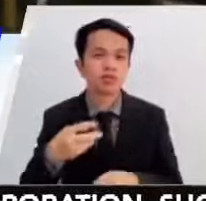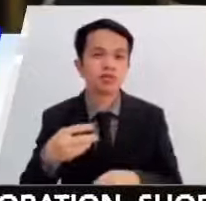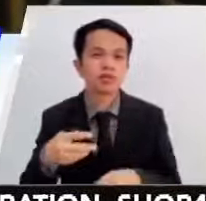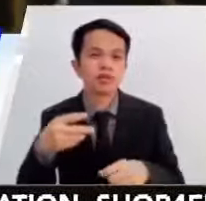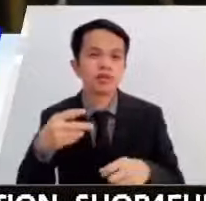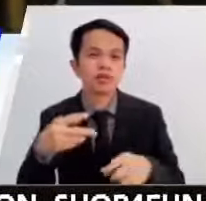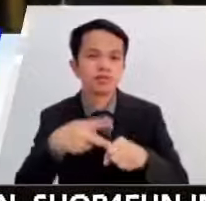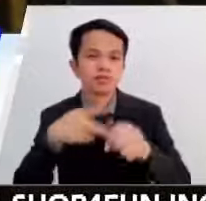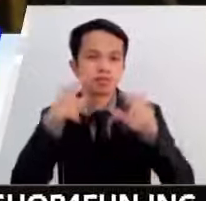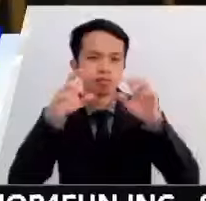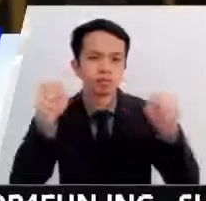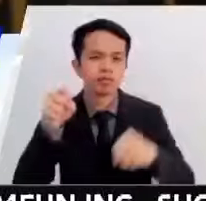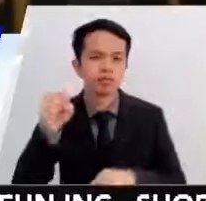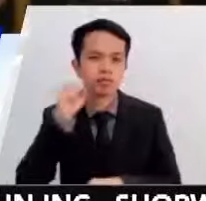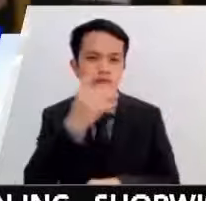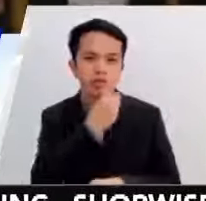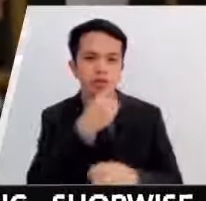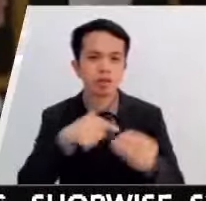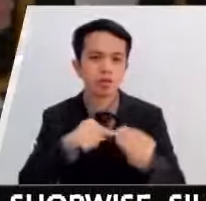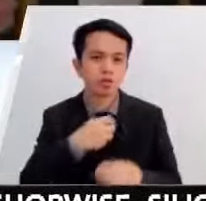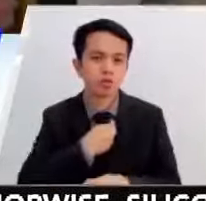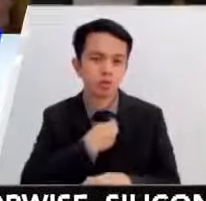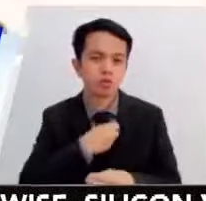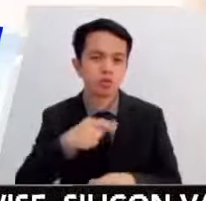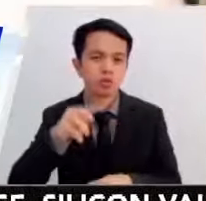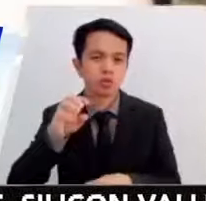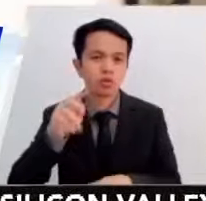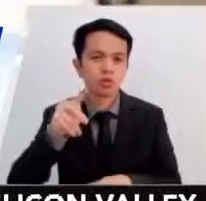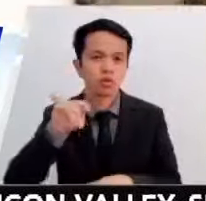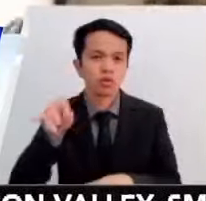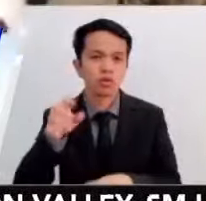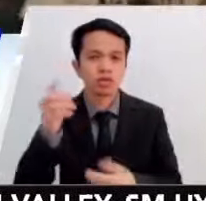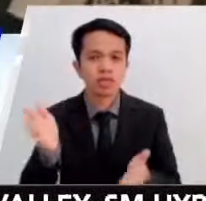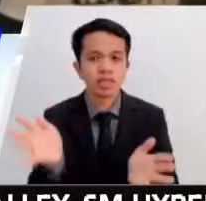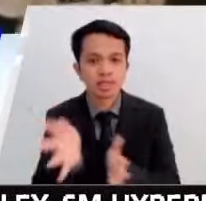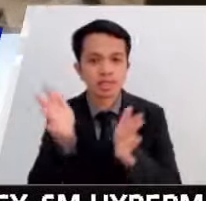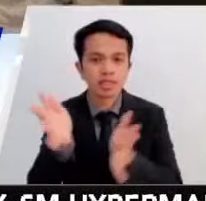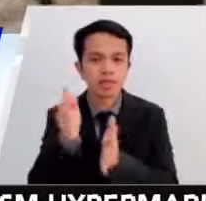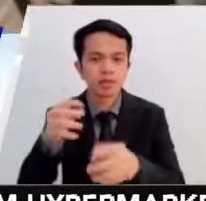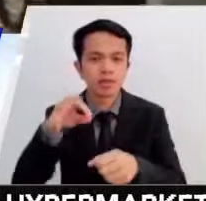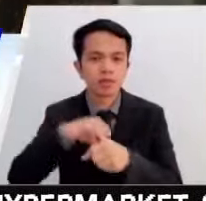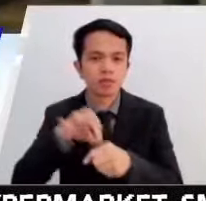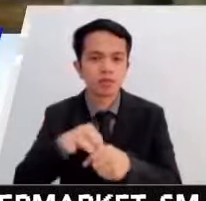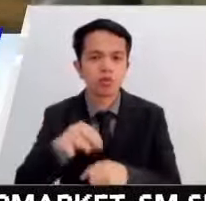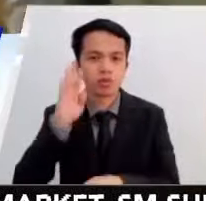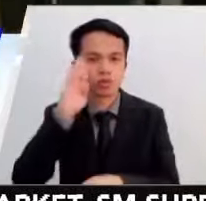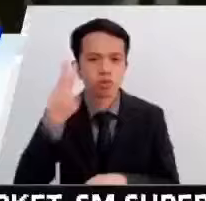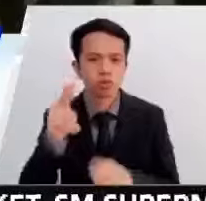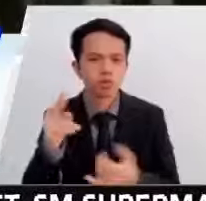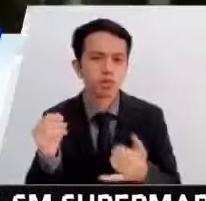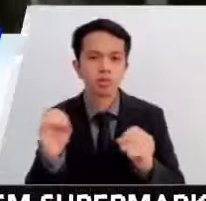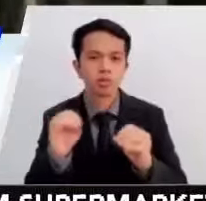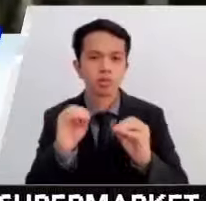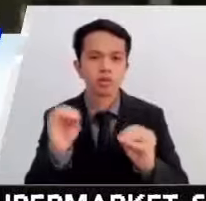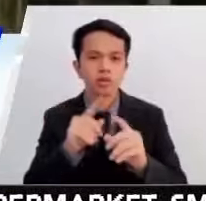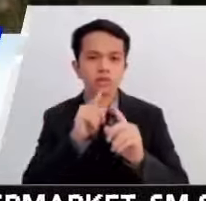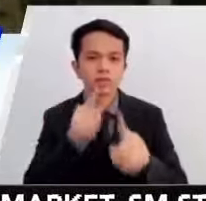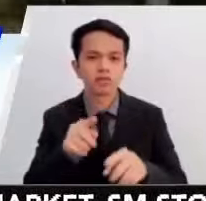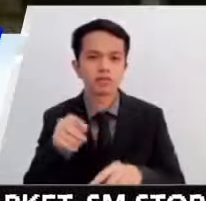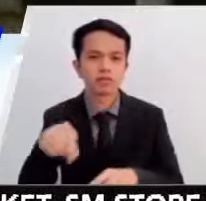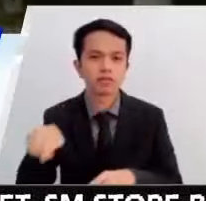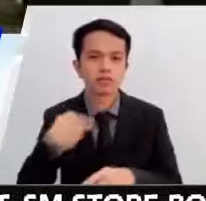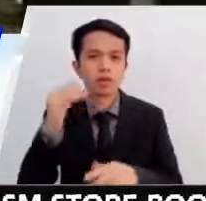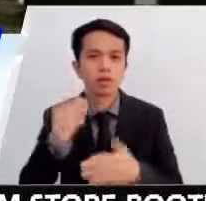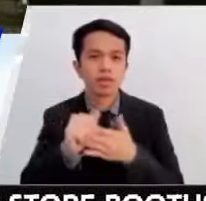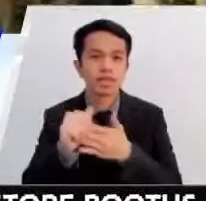Jesus Christ na hinikayat niyang iboto si Pangulong Marcos. Hindi nagpaunlak ng panayam ang mismong Pangulo matapos pangunahan ng paggunita